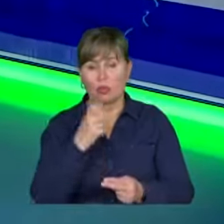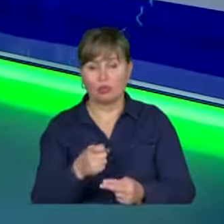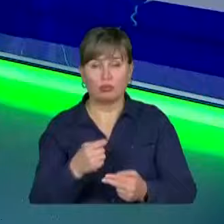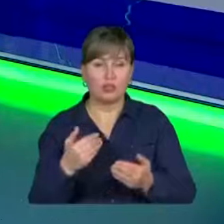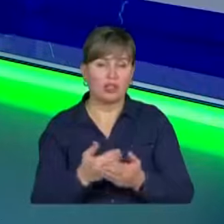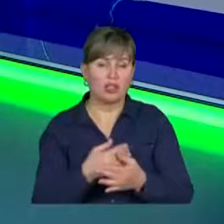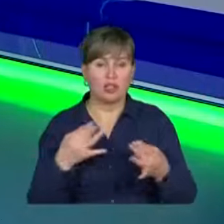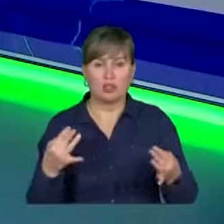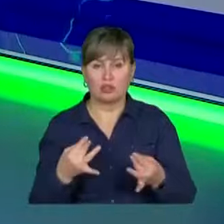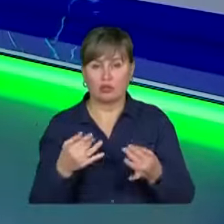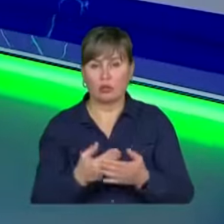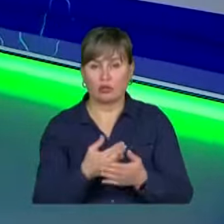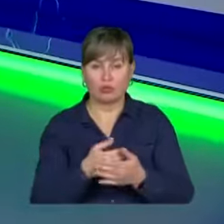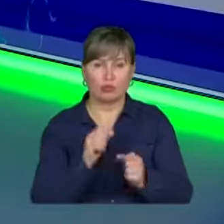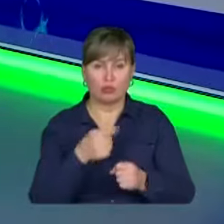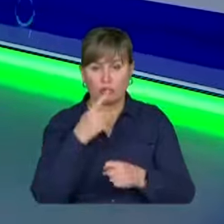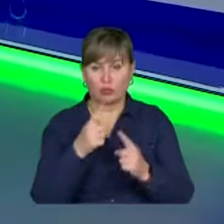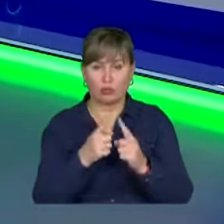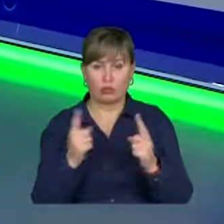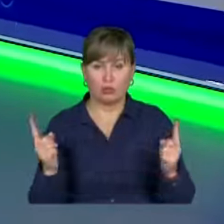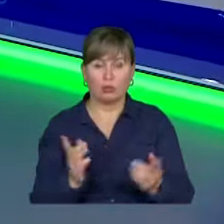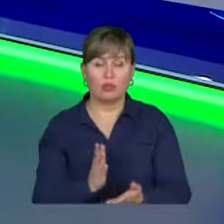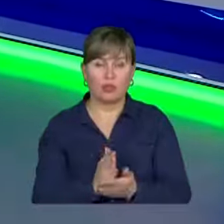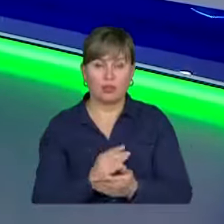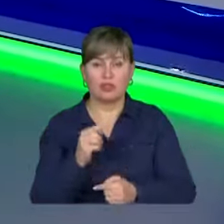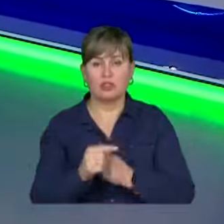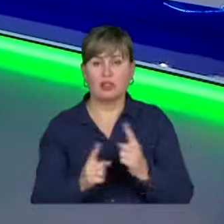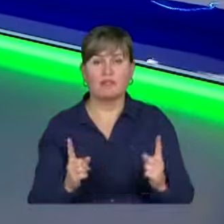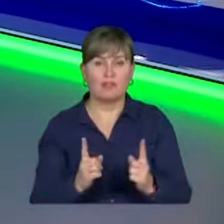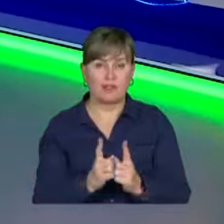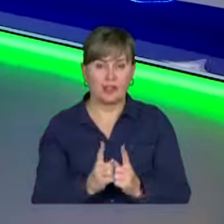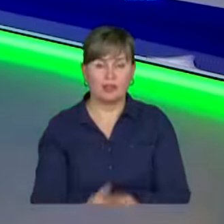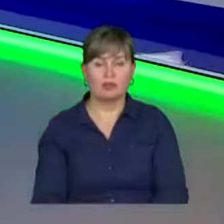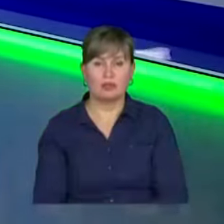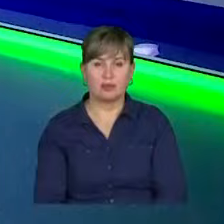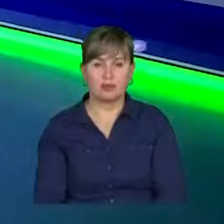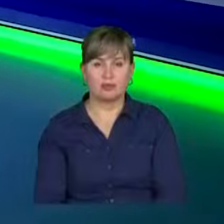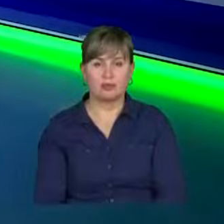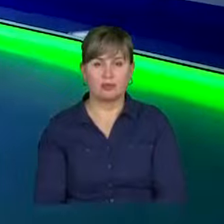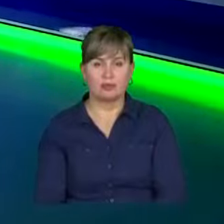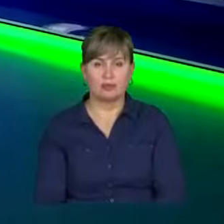интересными новостями вы можете делиться по номерам, указанным на экране. Всего доброго и хороших вам выходных.